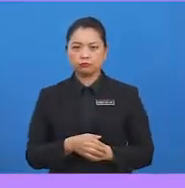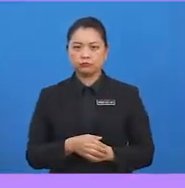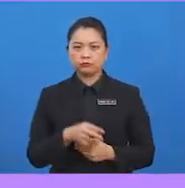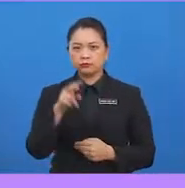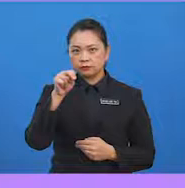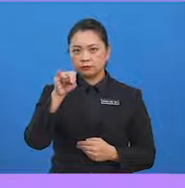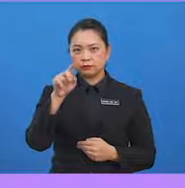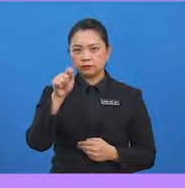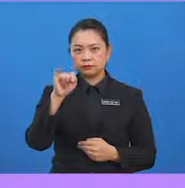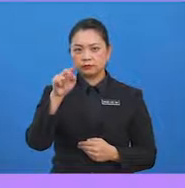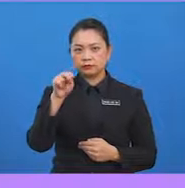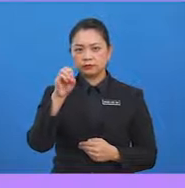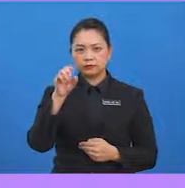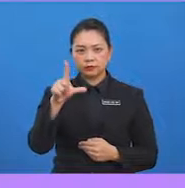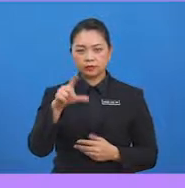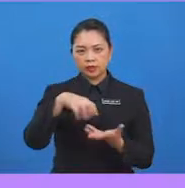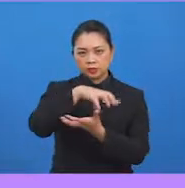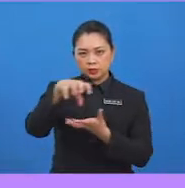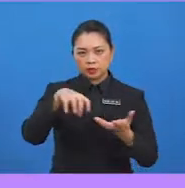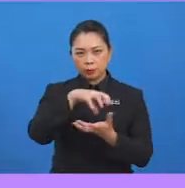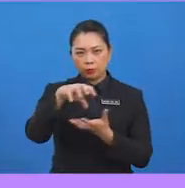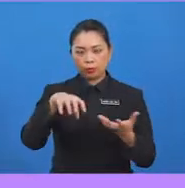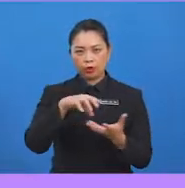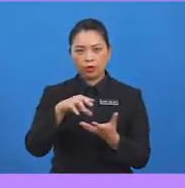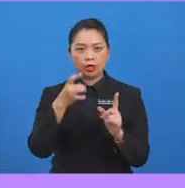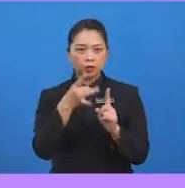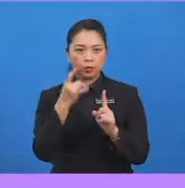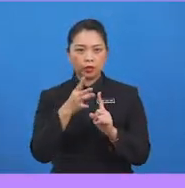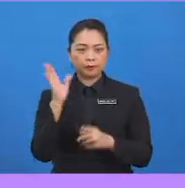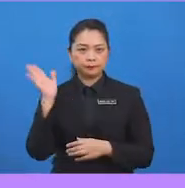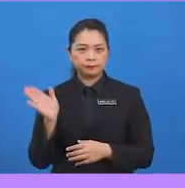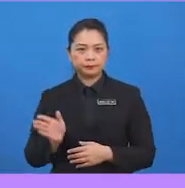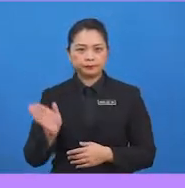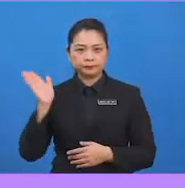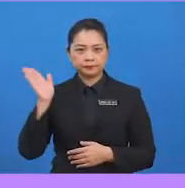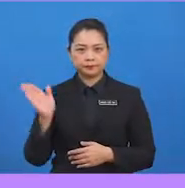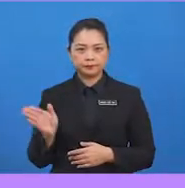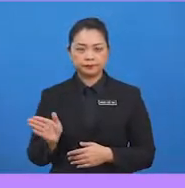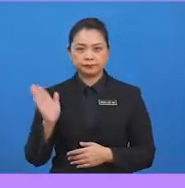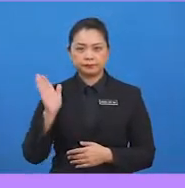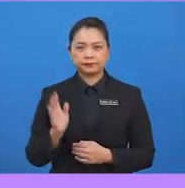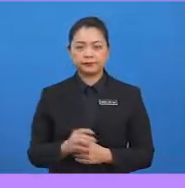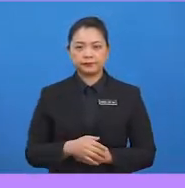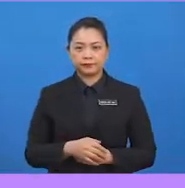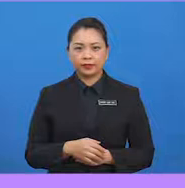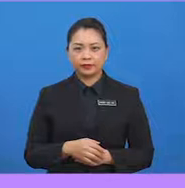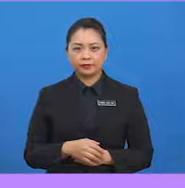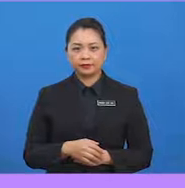Nitinol adalah campuran logam nikel sebanyak 56% dan titanium